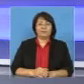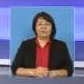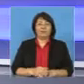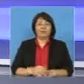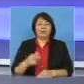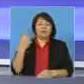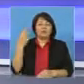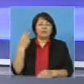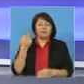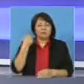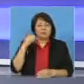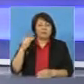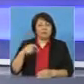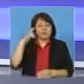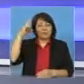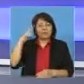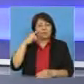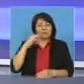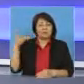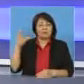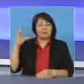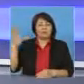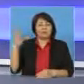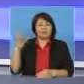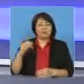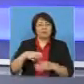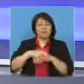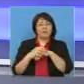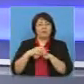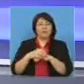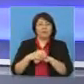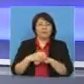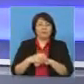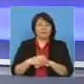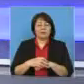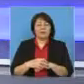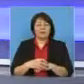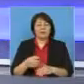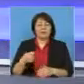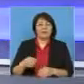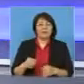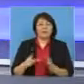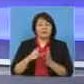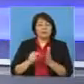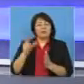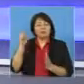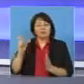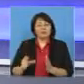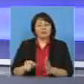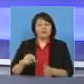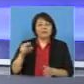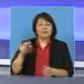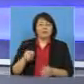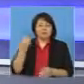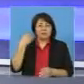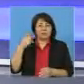Семикратный чемпион Казахской ССР и Советского Союза по вольной борьбе, двукратный чемпион спартакиады среди сельской молодежи СССР,